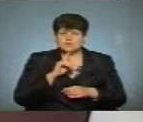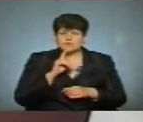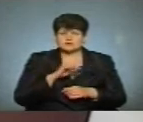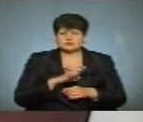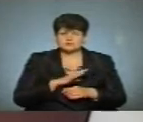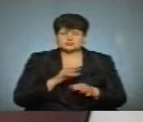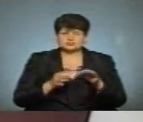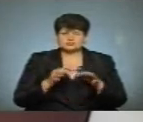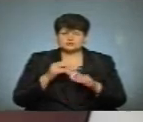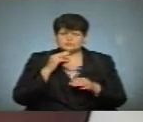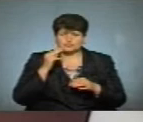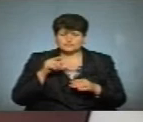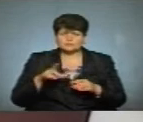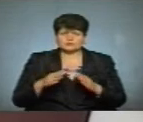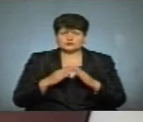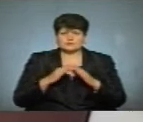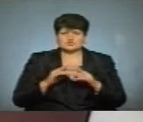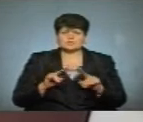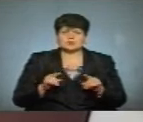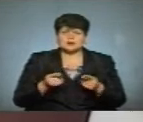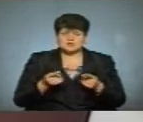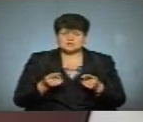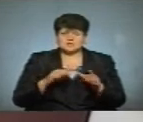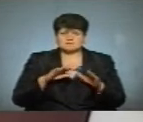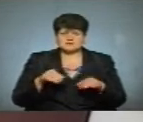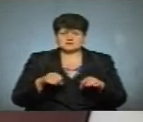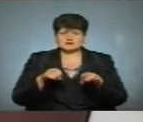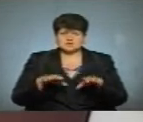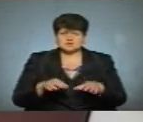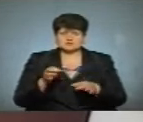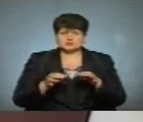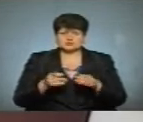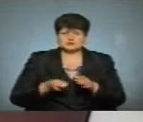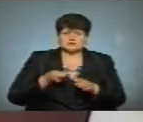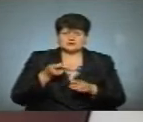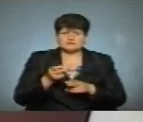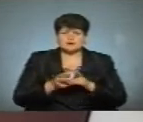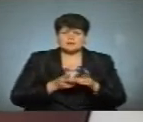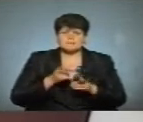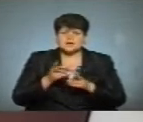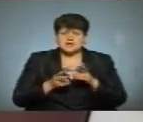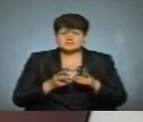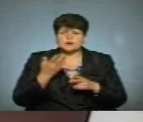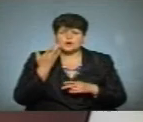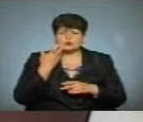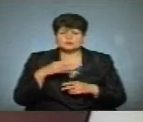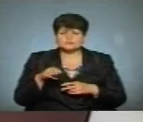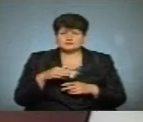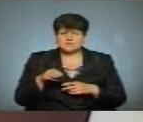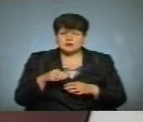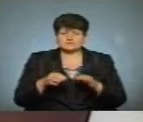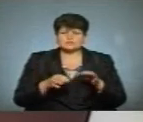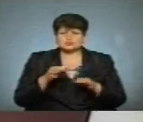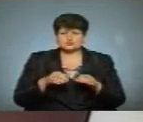суд, обвинувачений перебував під домашнім арештом. Після вироку суду він подав апеляцію. Коли в травні апеляційний суд області залишив без